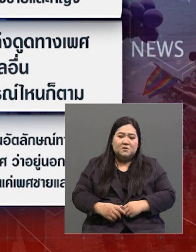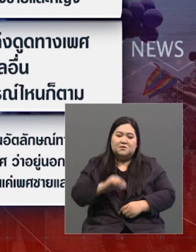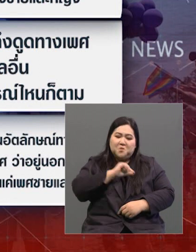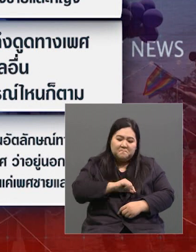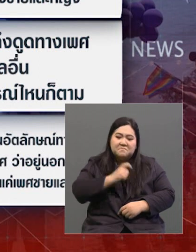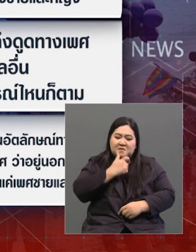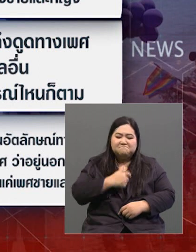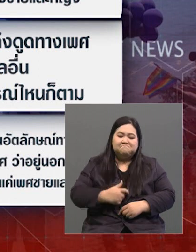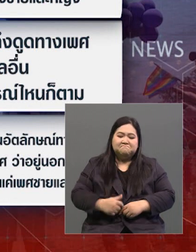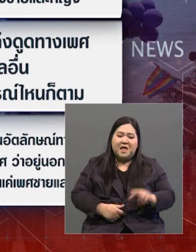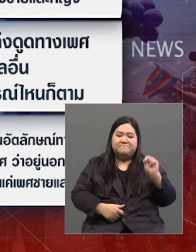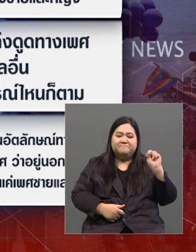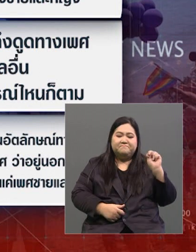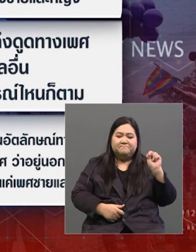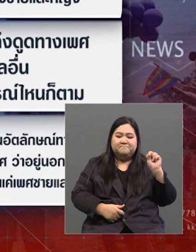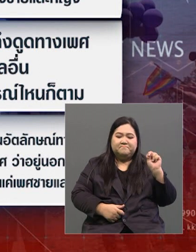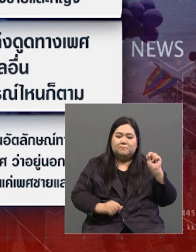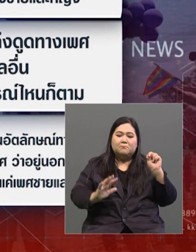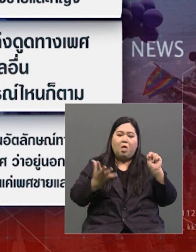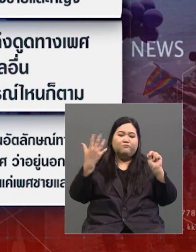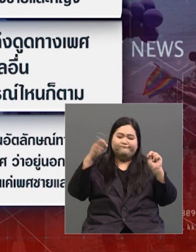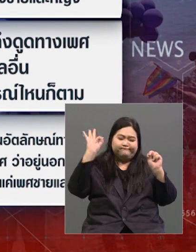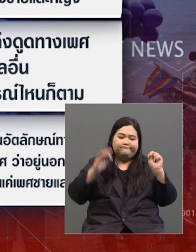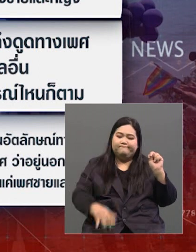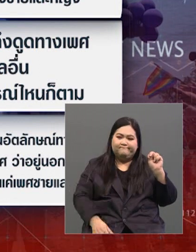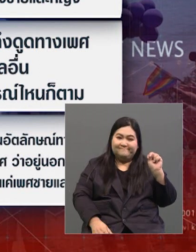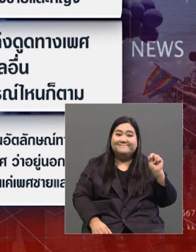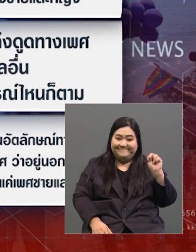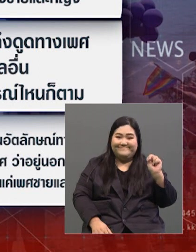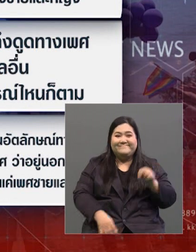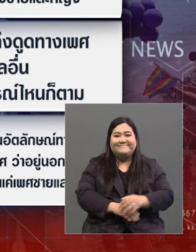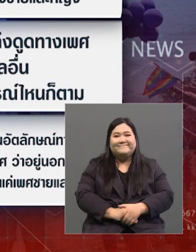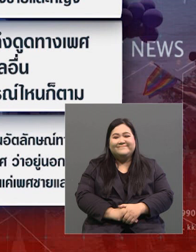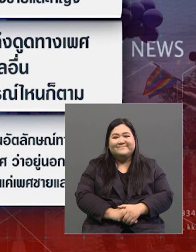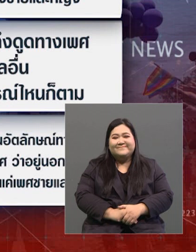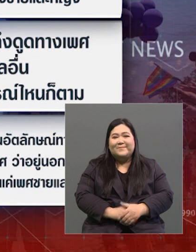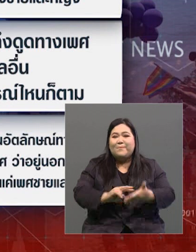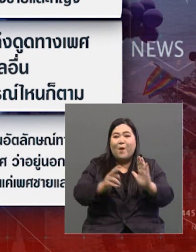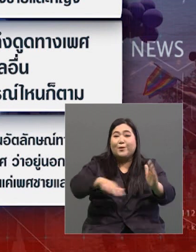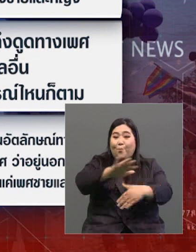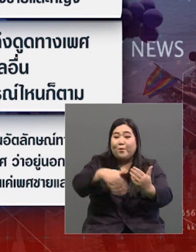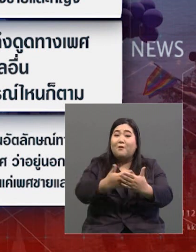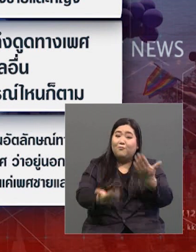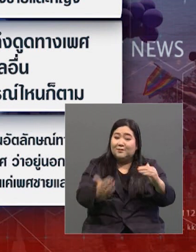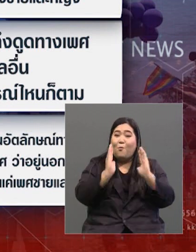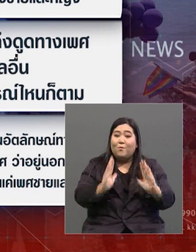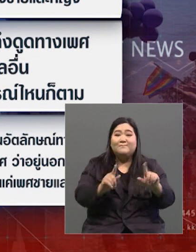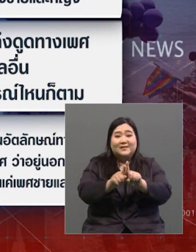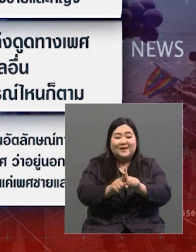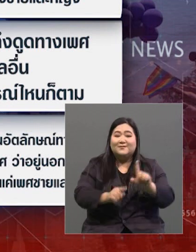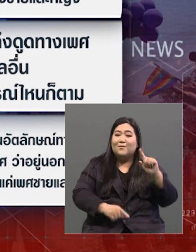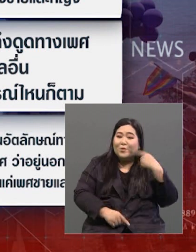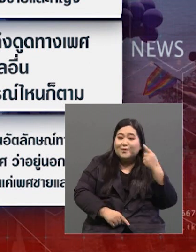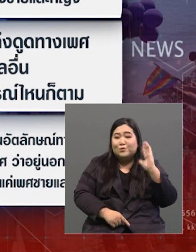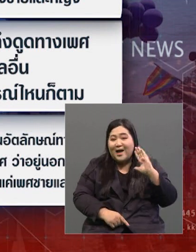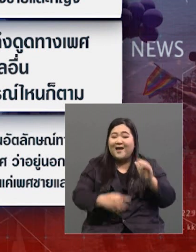หรือเพศหญิงนั่นเองก็คือโดยรวมก็คือกลุ่มที่มีความหลากหลายทางเพศนั่นเองนะคทุอย่าเท่าเทียมกัน